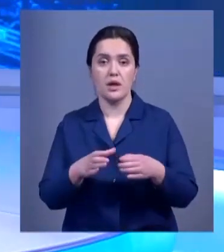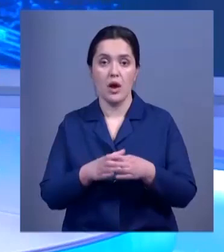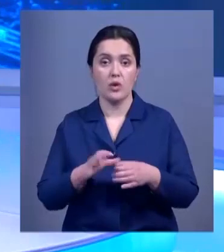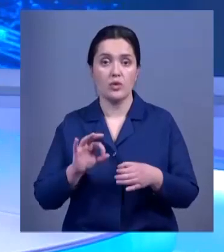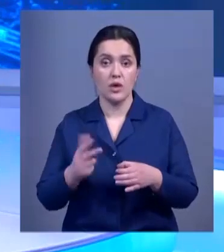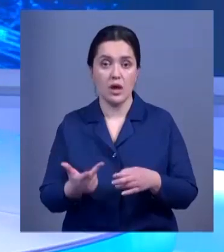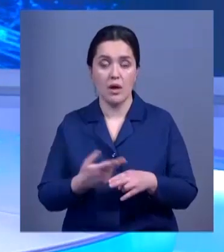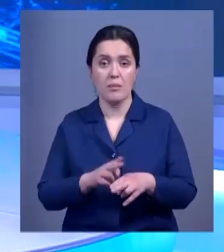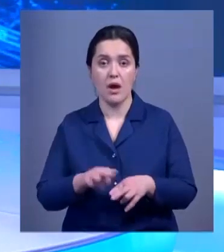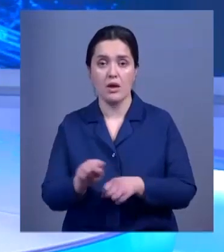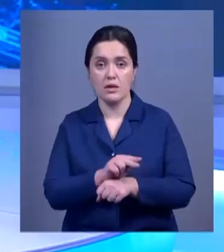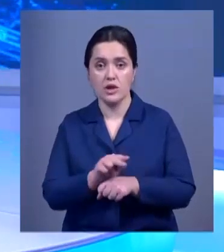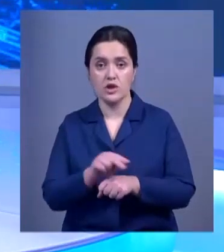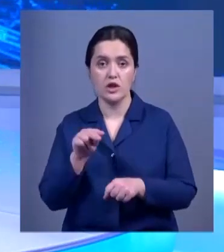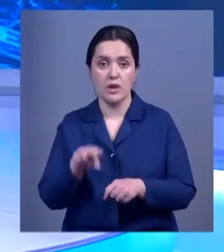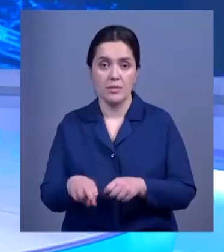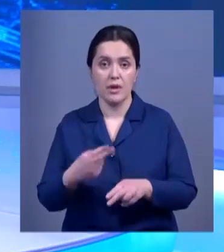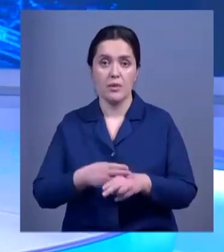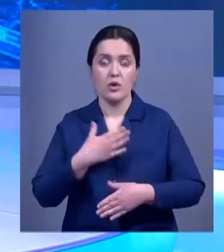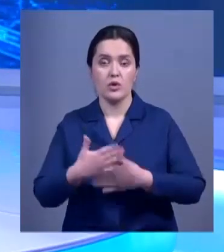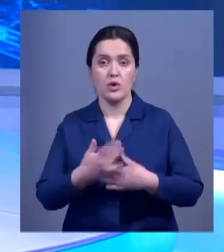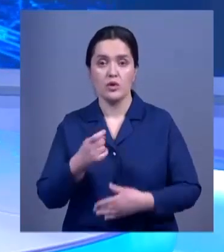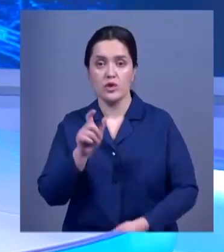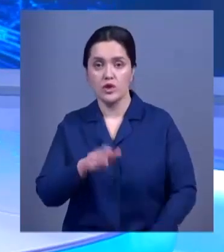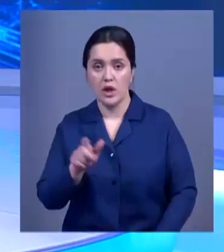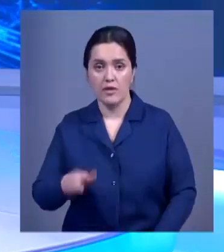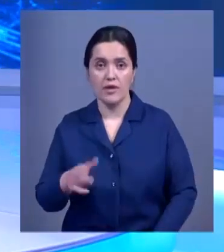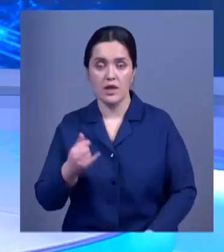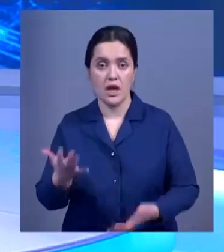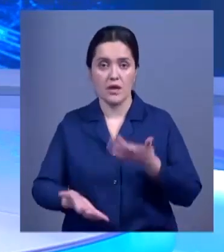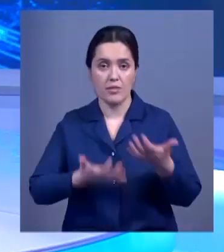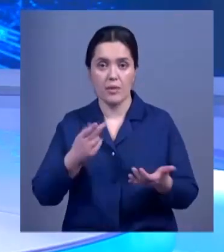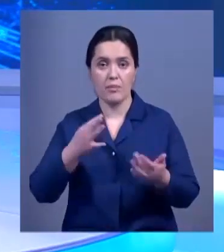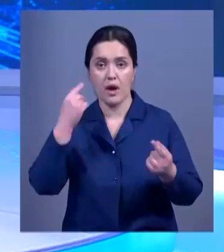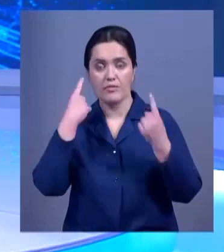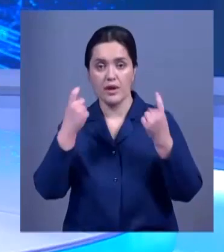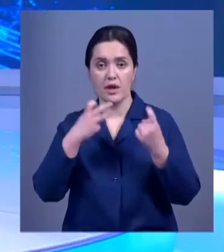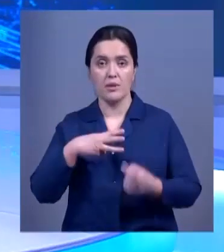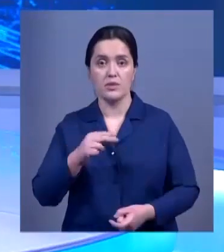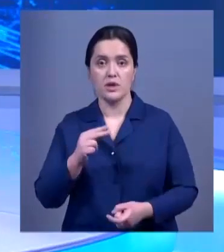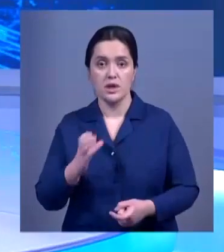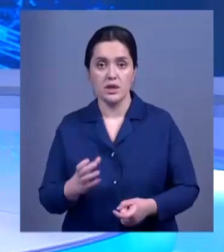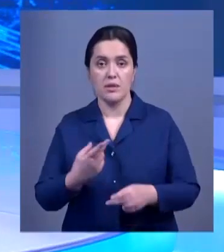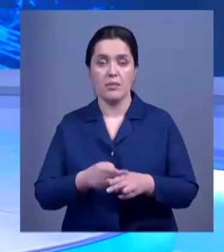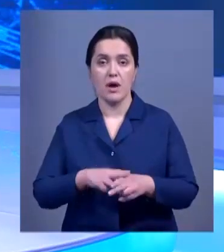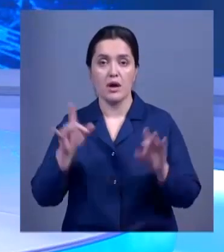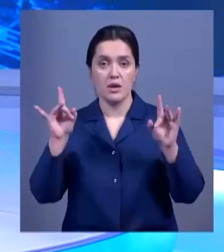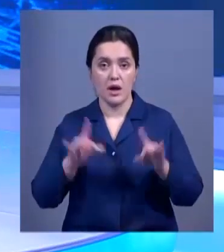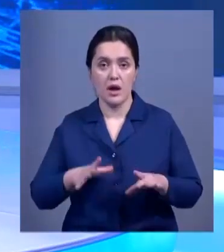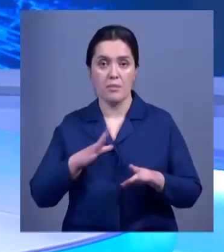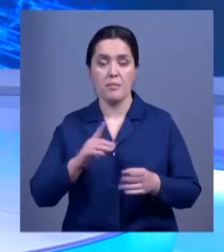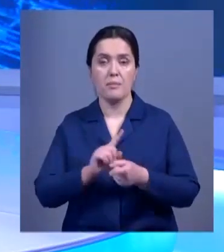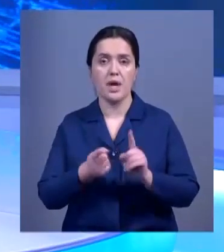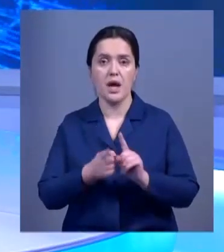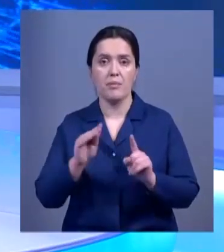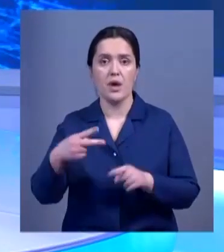в ликвидации последствий чип задействовано около сотни человек они разбирают завалы по информации мчс кафе располагалась в